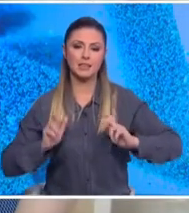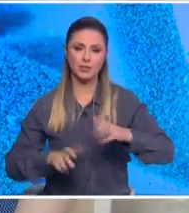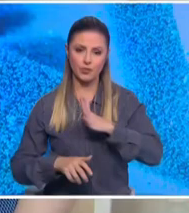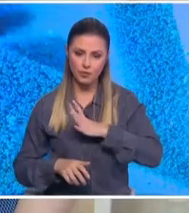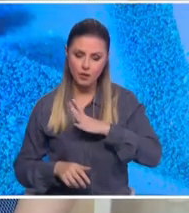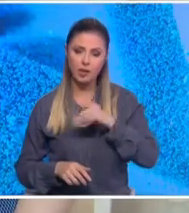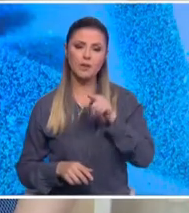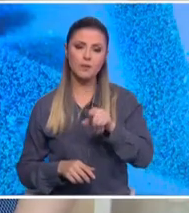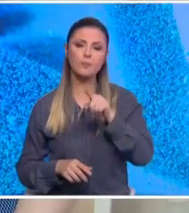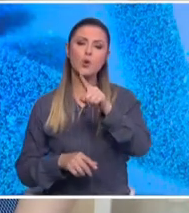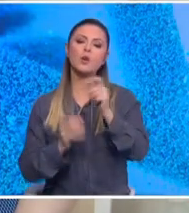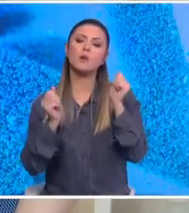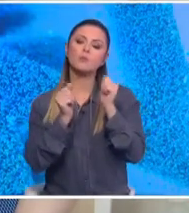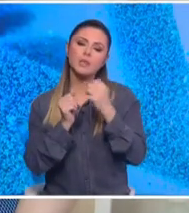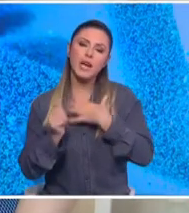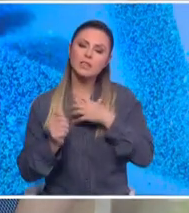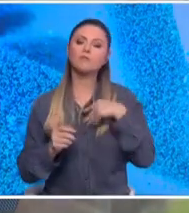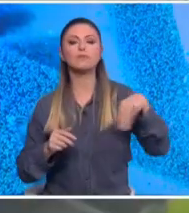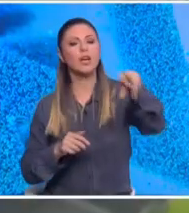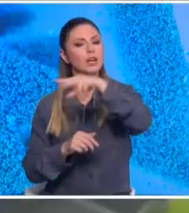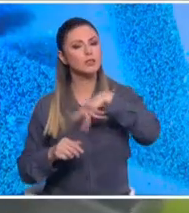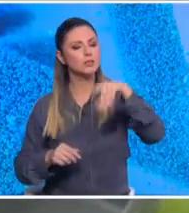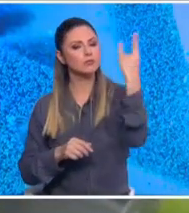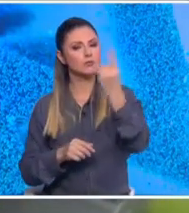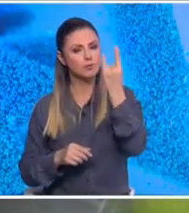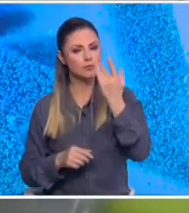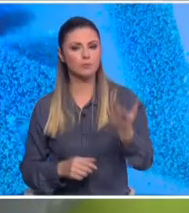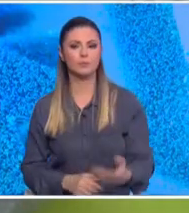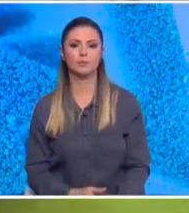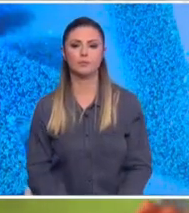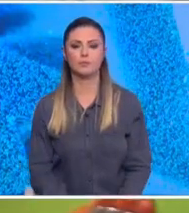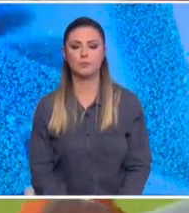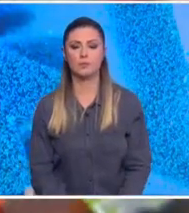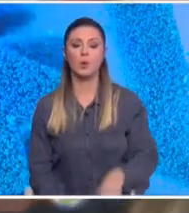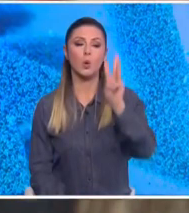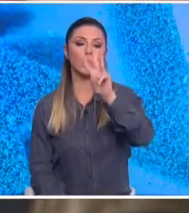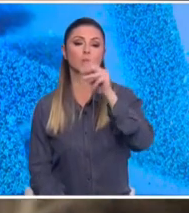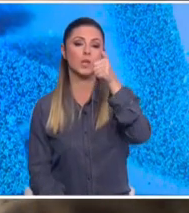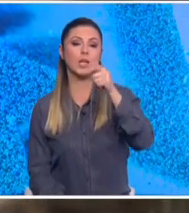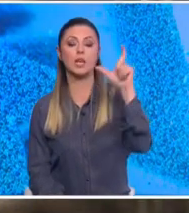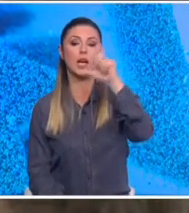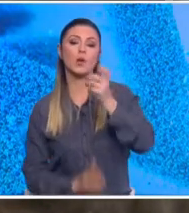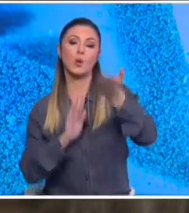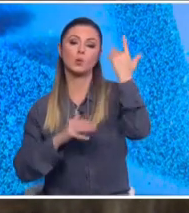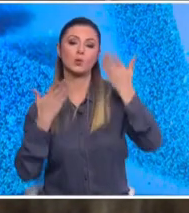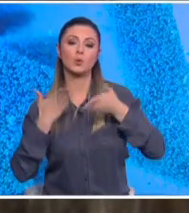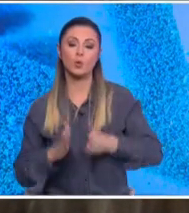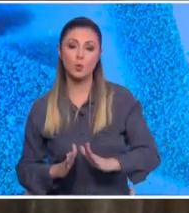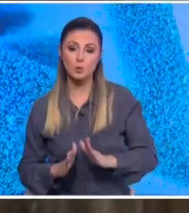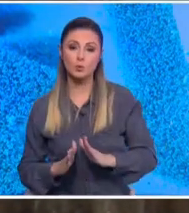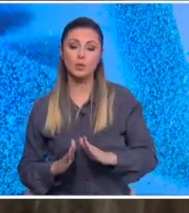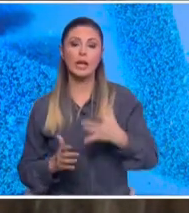Bütün dünyası o Onunla her yeri keşfetmeye çalışıyor shoro 36 ay önce dünyaya geldi